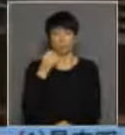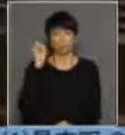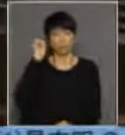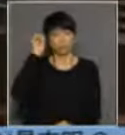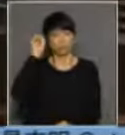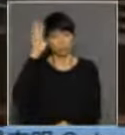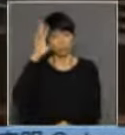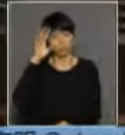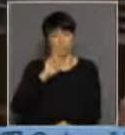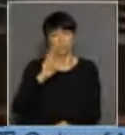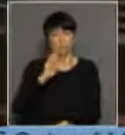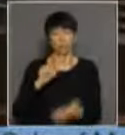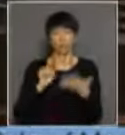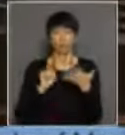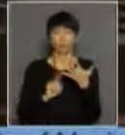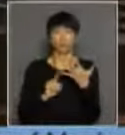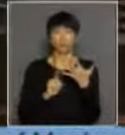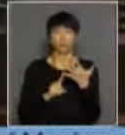五，